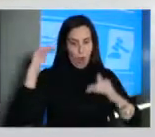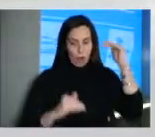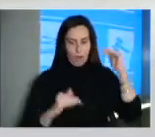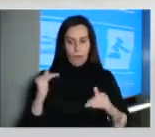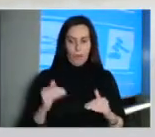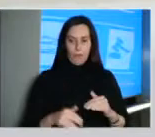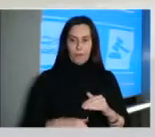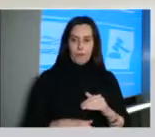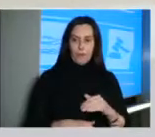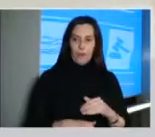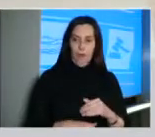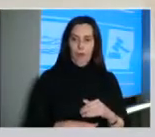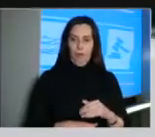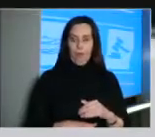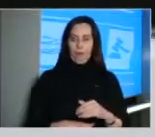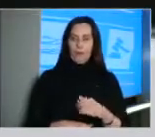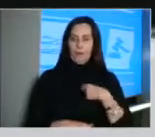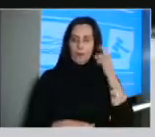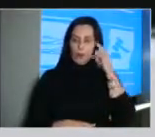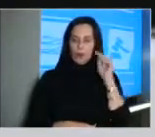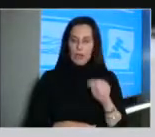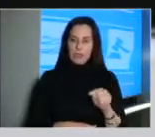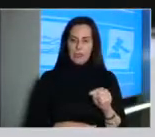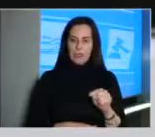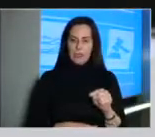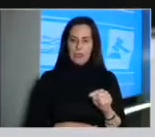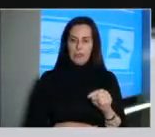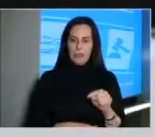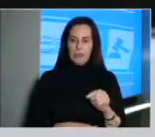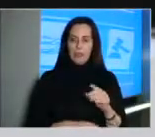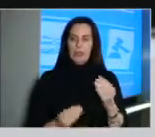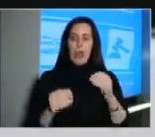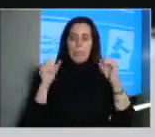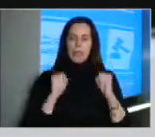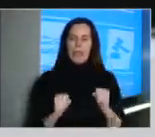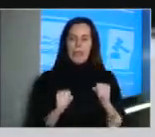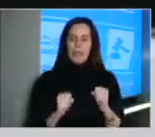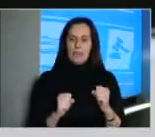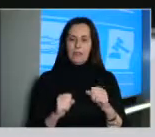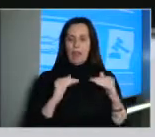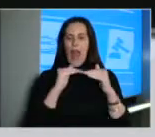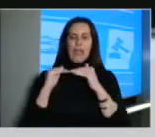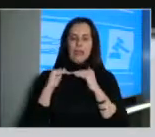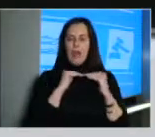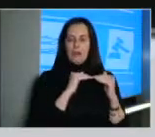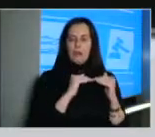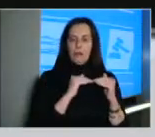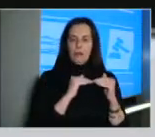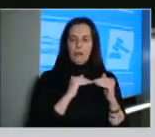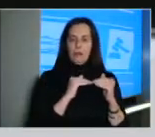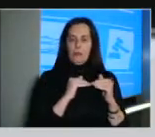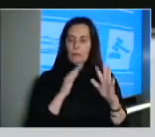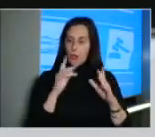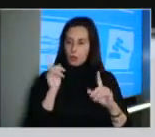עבדה? אני אגיע. אז לא, אני חושב שזה, בתור קרית הביטחון, שהיא אחידה, היא דומה מאוד